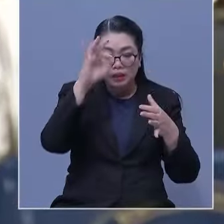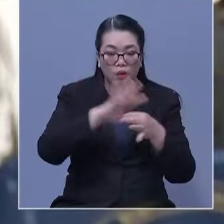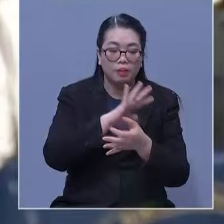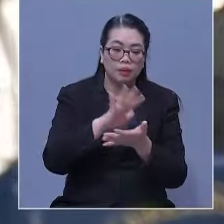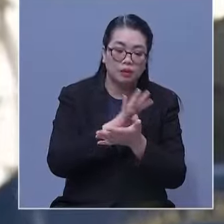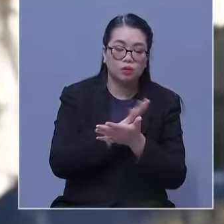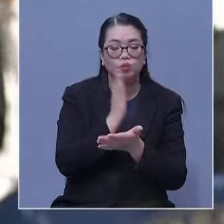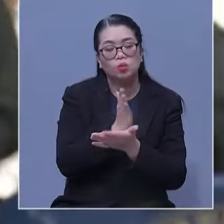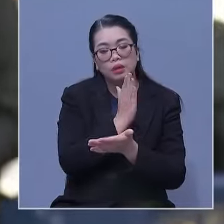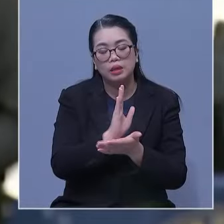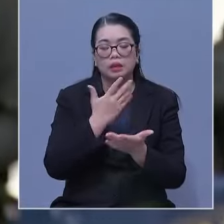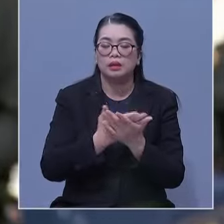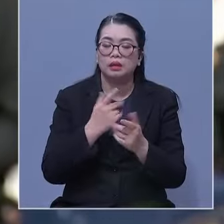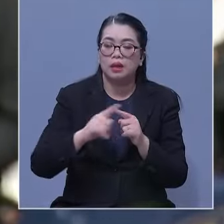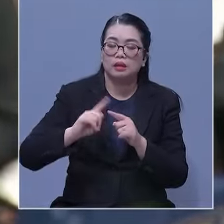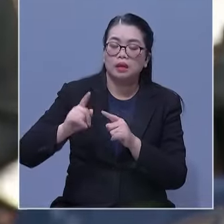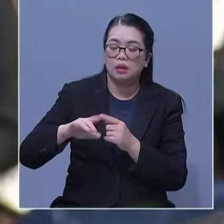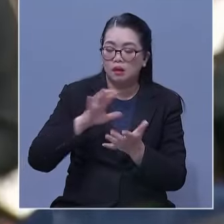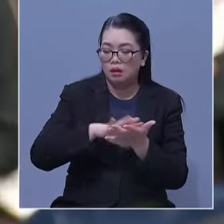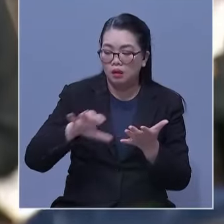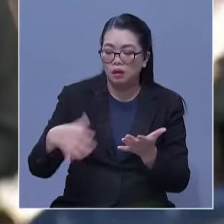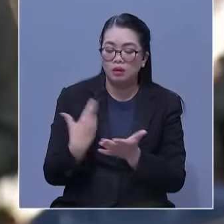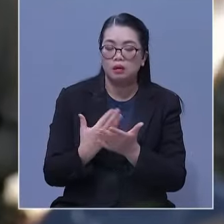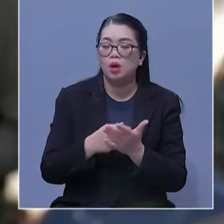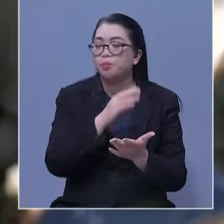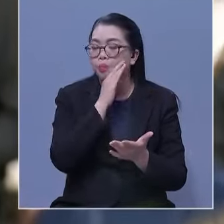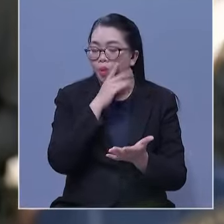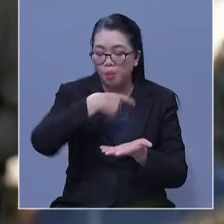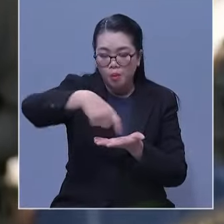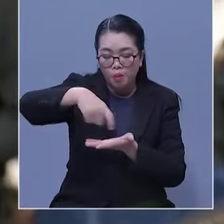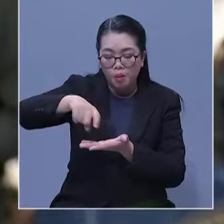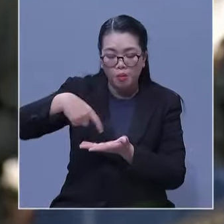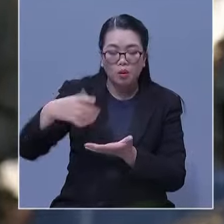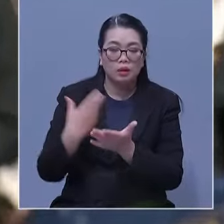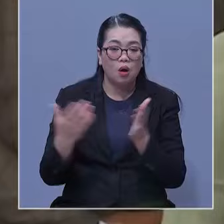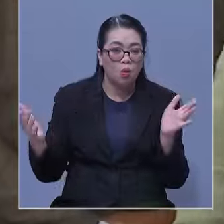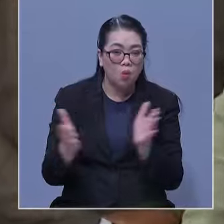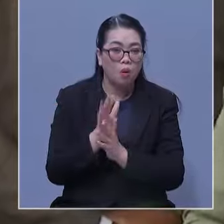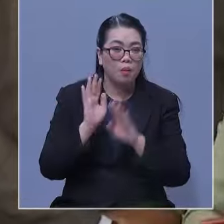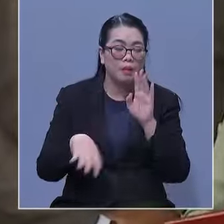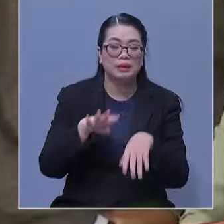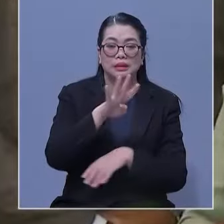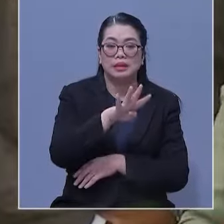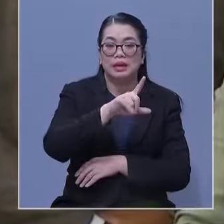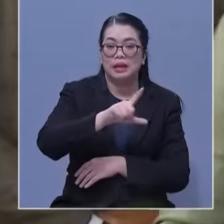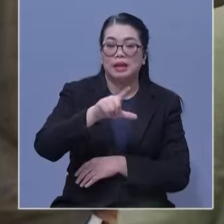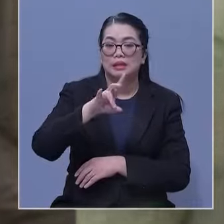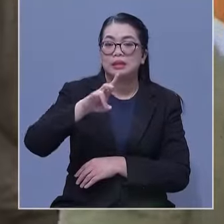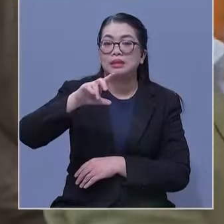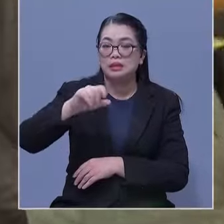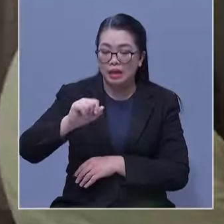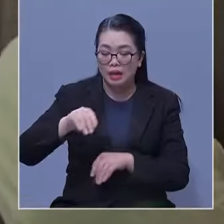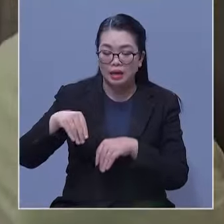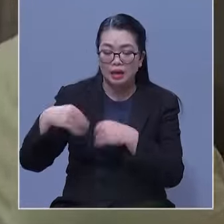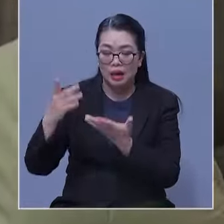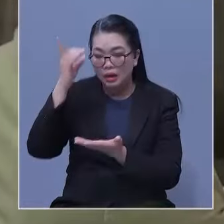างธุรกิจซึ่งมีความเชื่อมโยงกับการจ่ายเงิน 130,000 ดอลลาร์สหรัฐหรือว่ากว่า 4,700,000 บาทให้กับสตอร์มี่ด